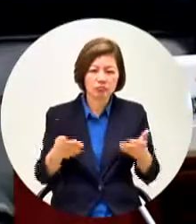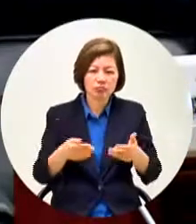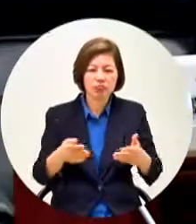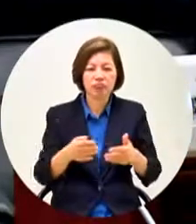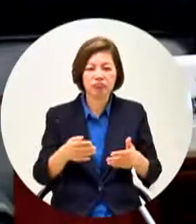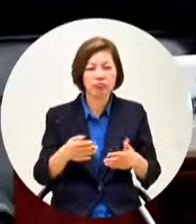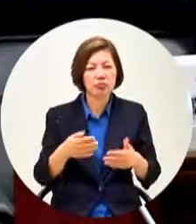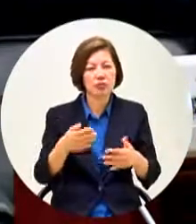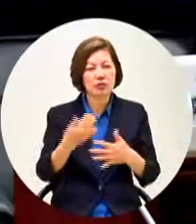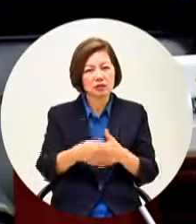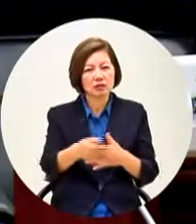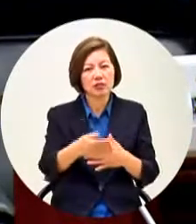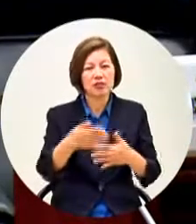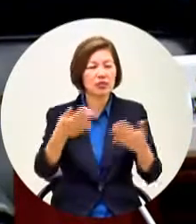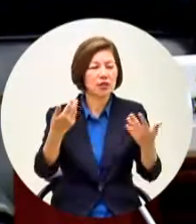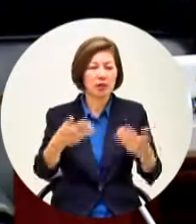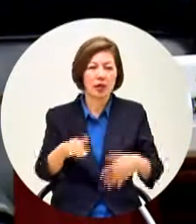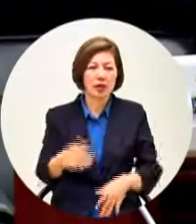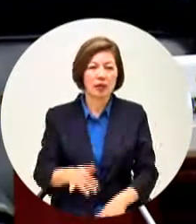尼交通局哦，是毋是